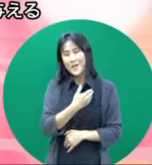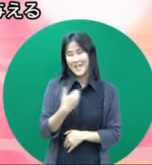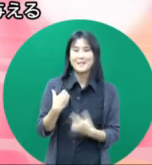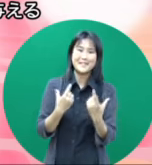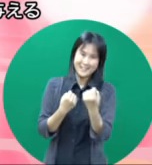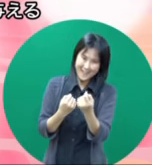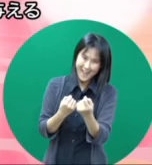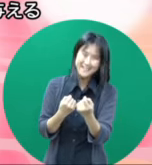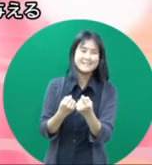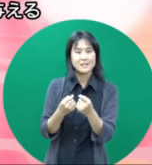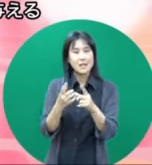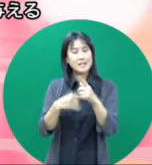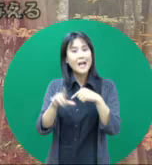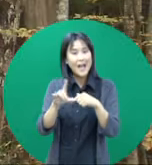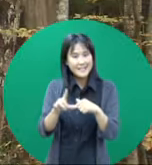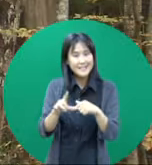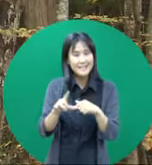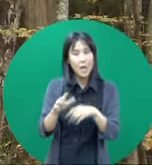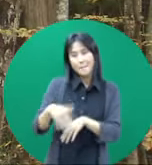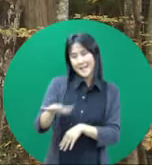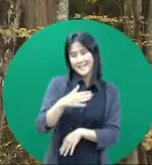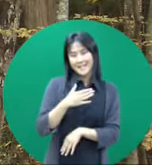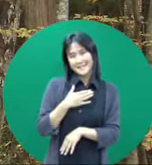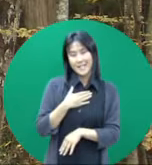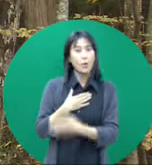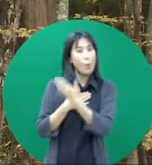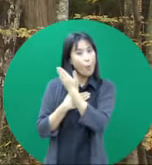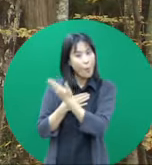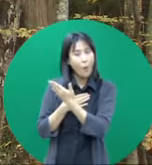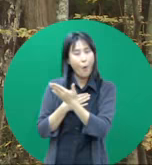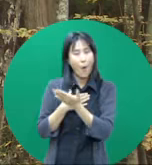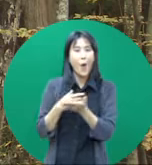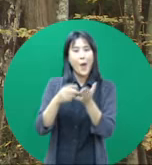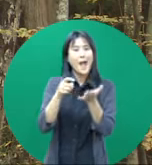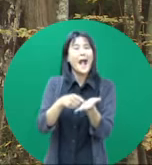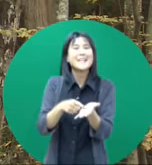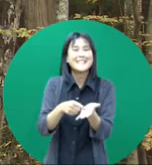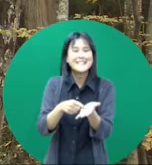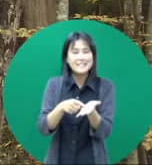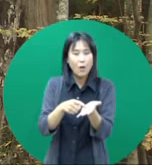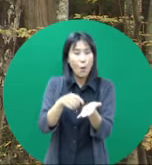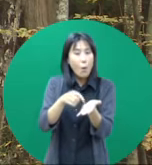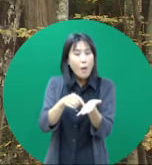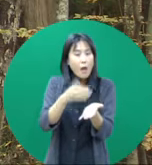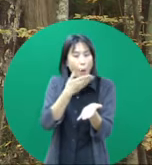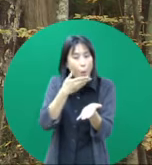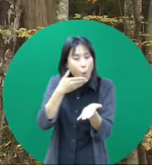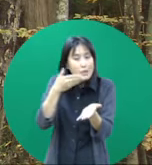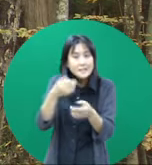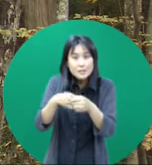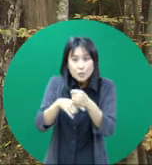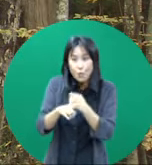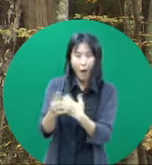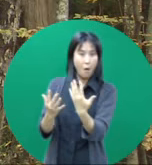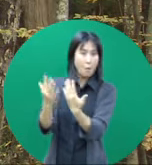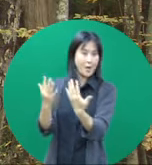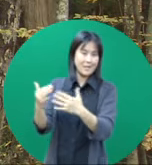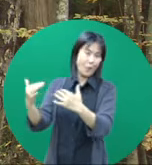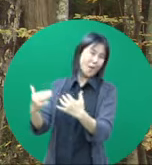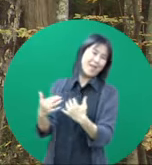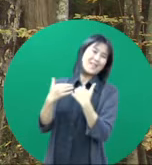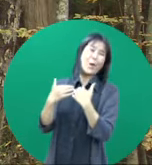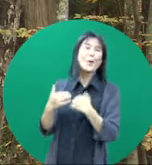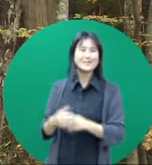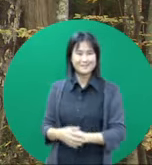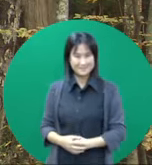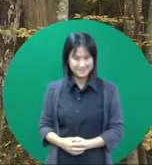能もあります。さらに皆さんよくご存知の広島の牡蠣、この牡蠣が美味しいのも森がある